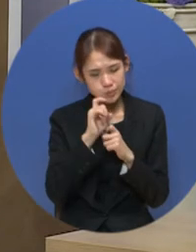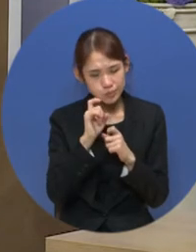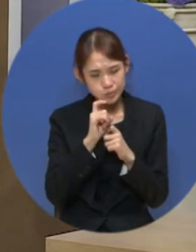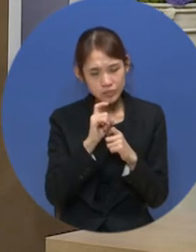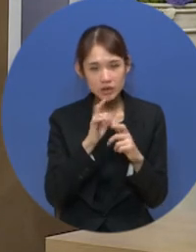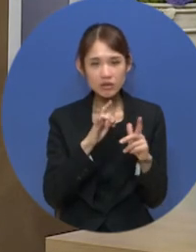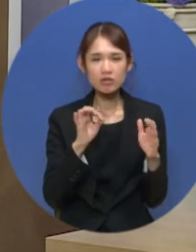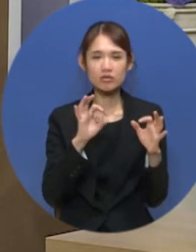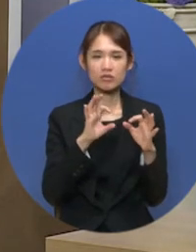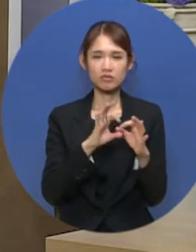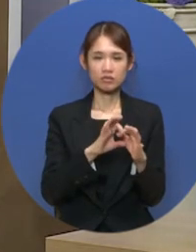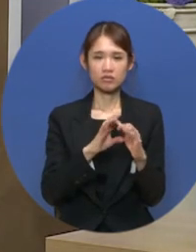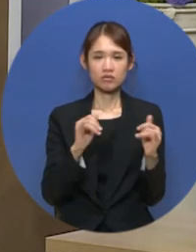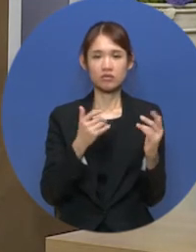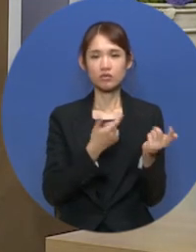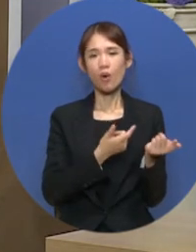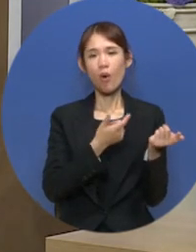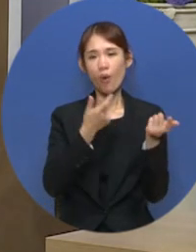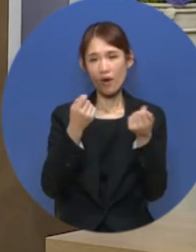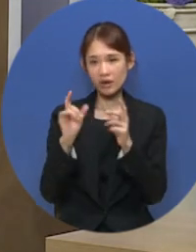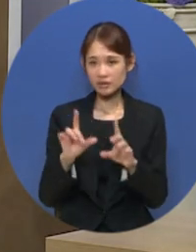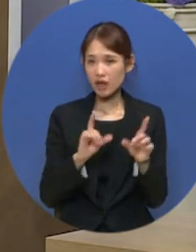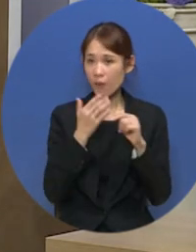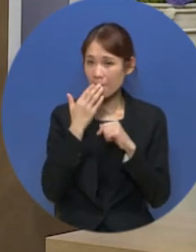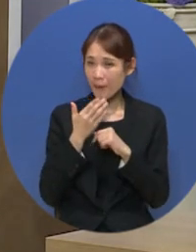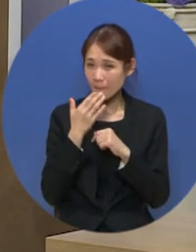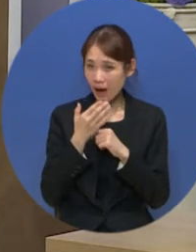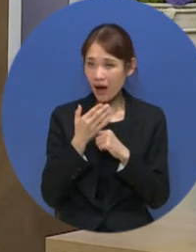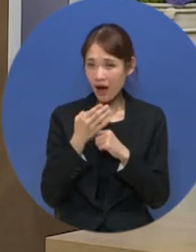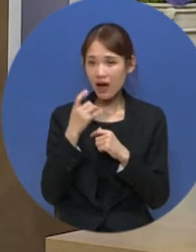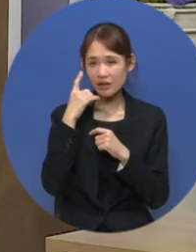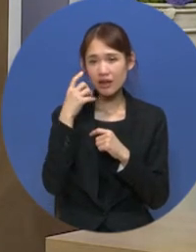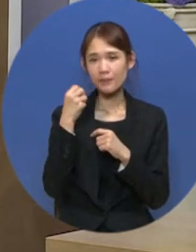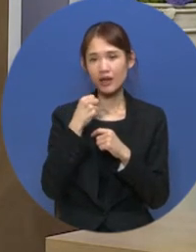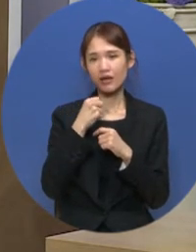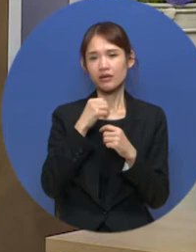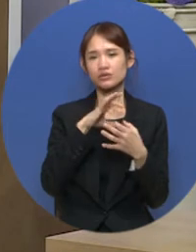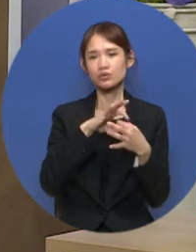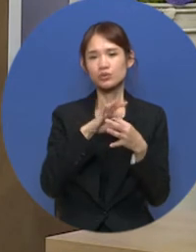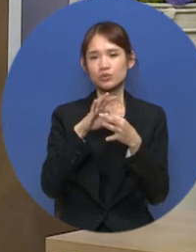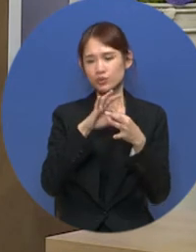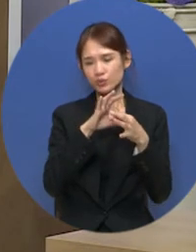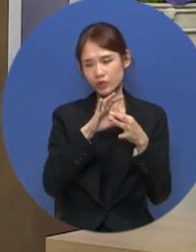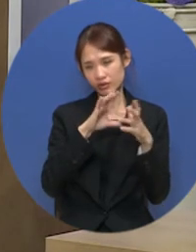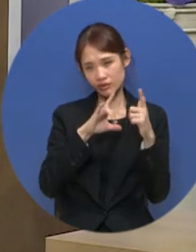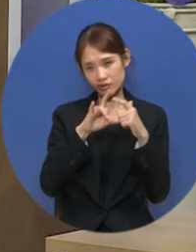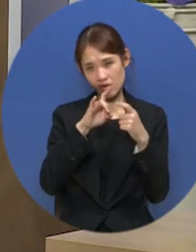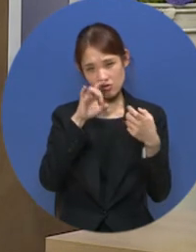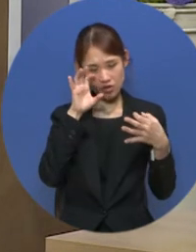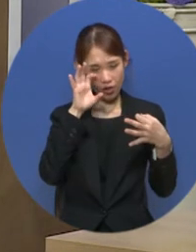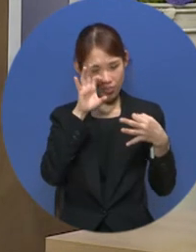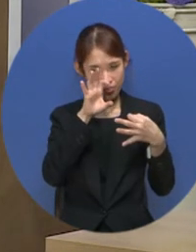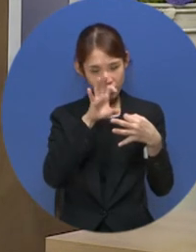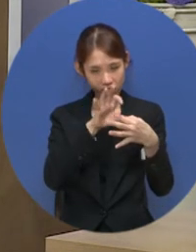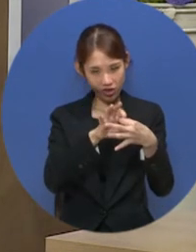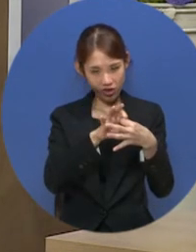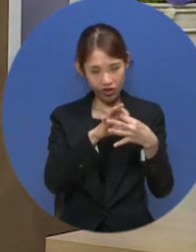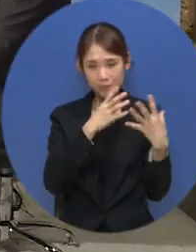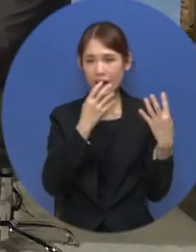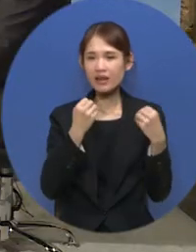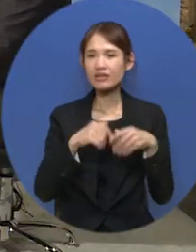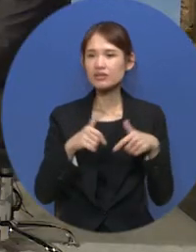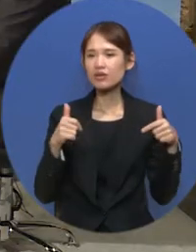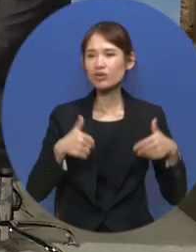부분이 똑같이 할 수 있는구나 하고 저는 접점이 좀 더 많아지면 좋겠다는 생각을 굉장히 많이 했었거든요. 그렇죠.